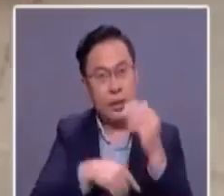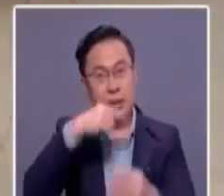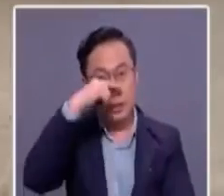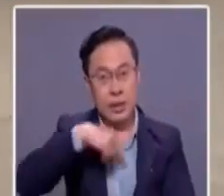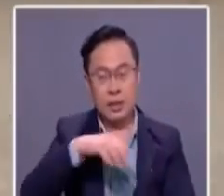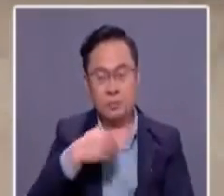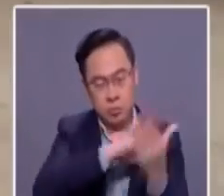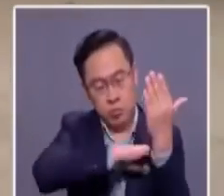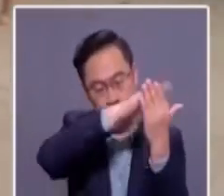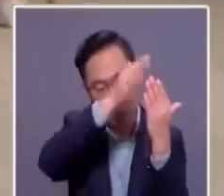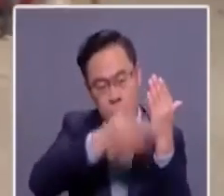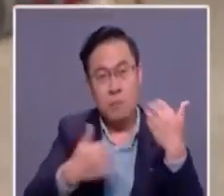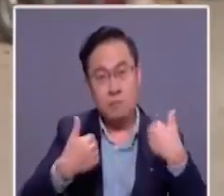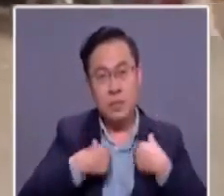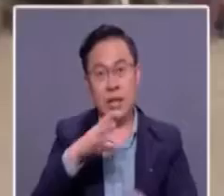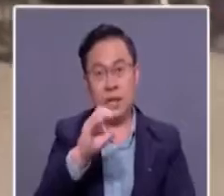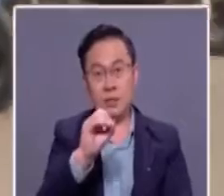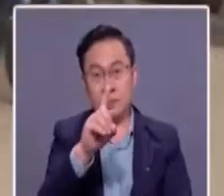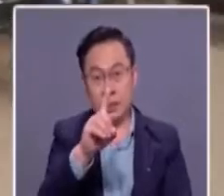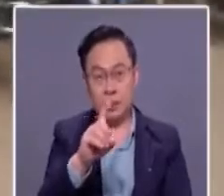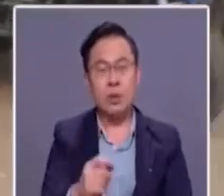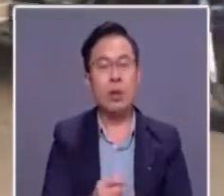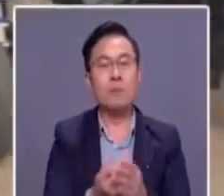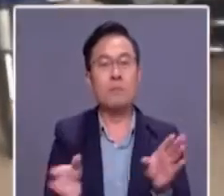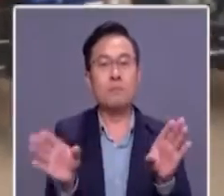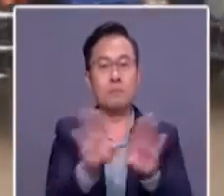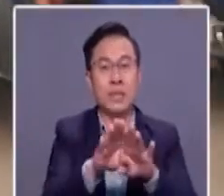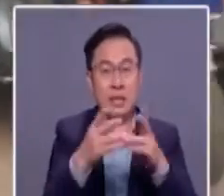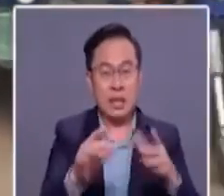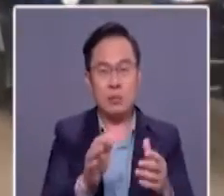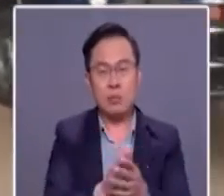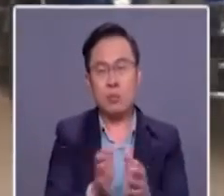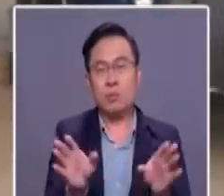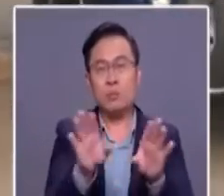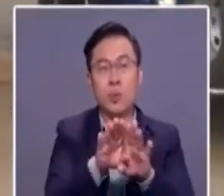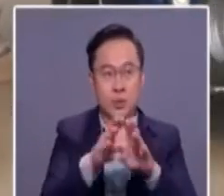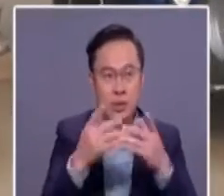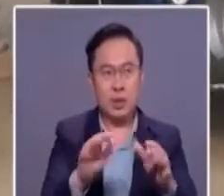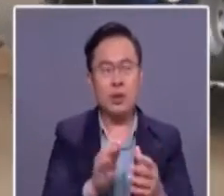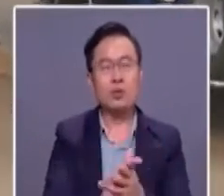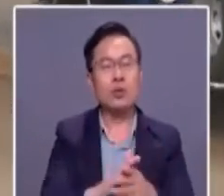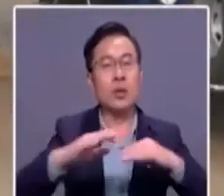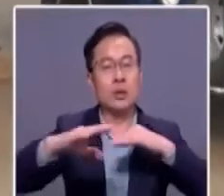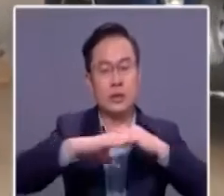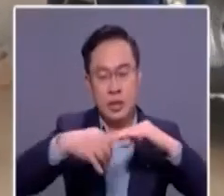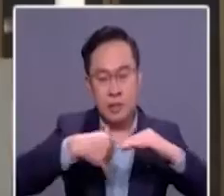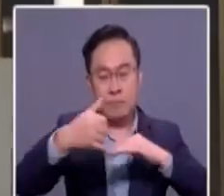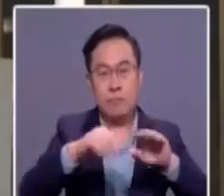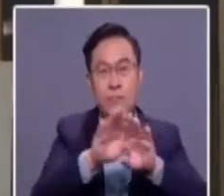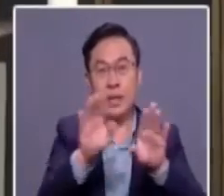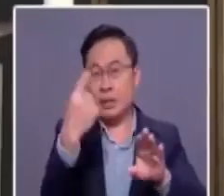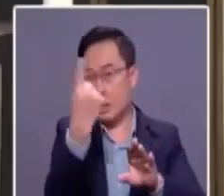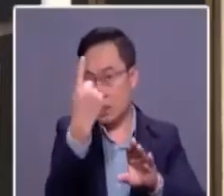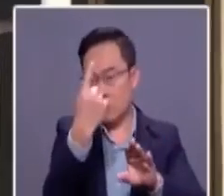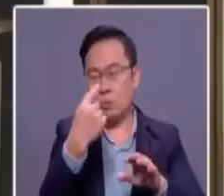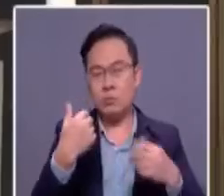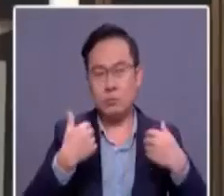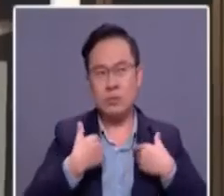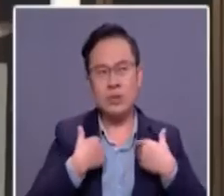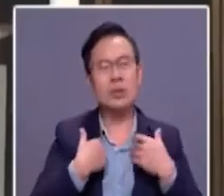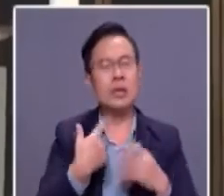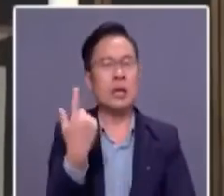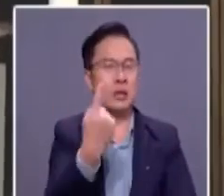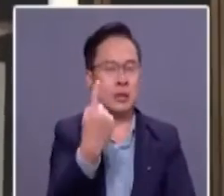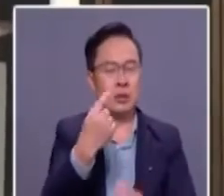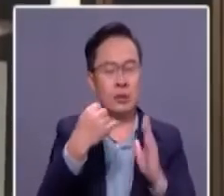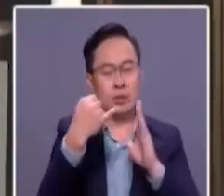มดแล้วค่ะแต่ว่าจุดผ่านแดนถาวรได้ดูตามความจำเป็นให้เหลือจังหวัดละ1แห่งส่วนที่เชียงรายนะคะที่ติดพรมแดนระหว่าง